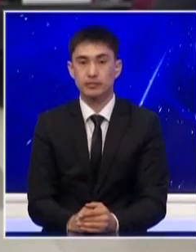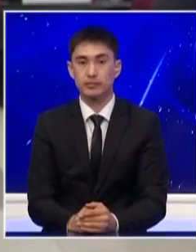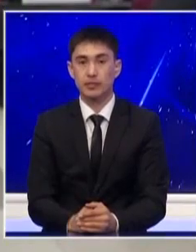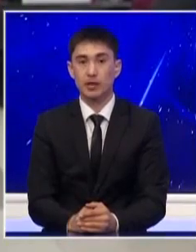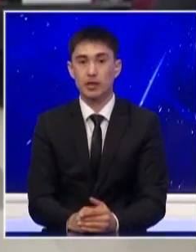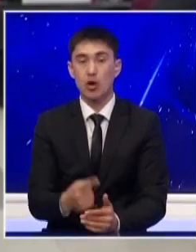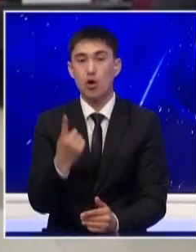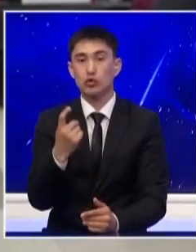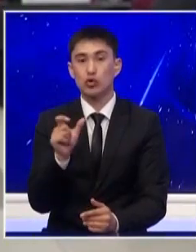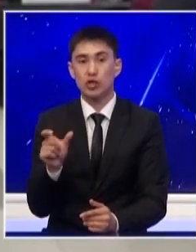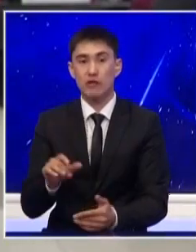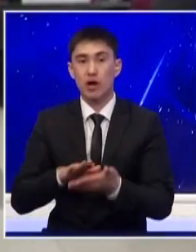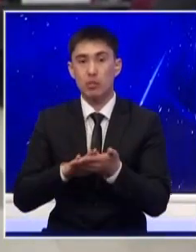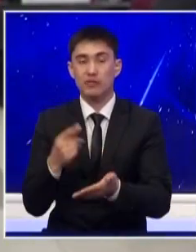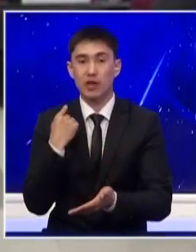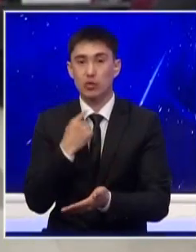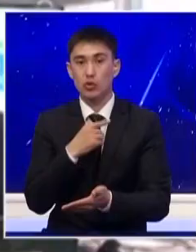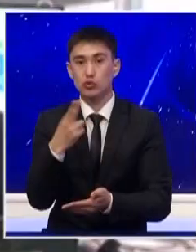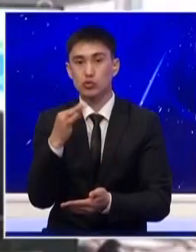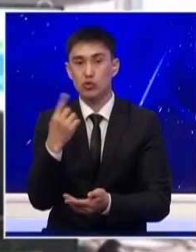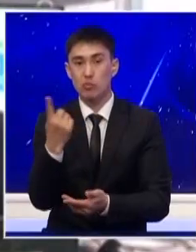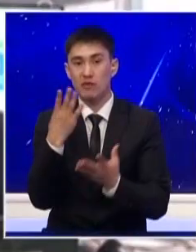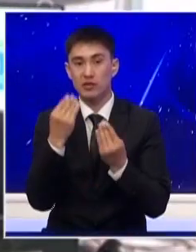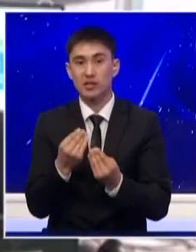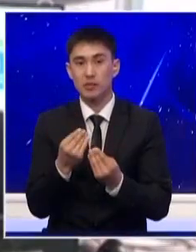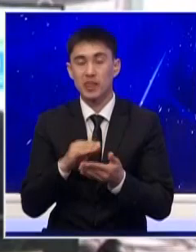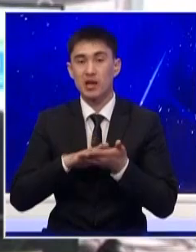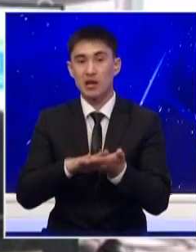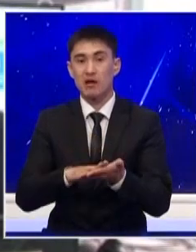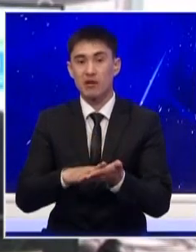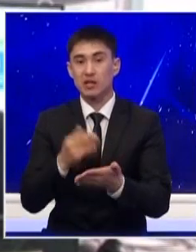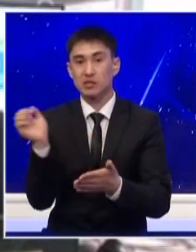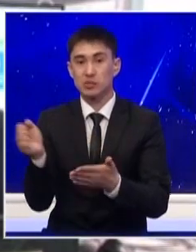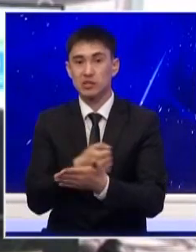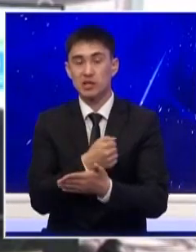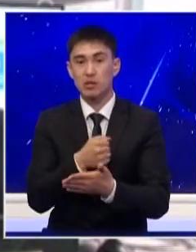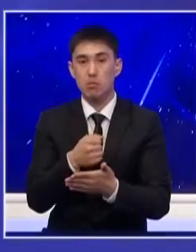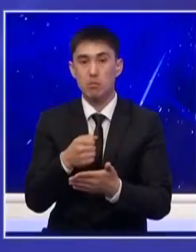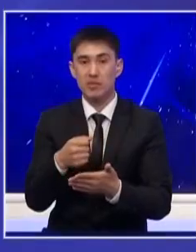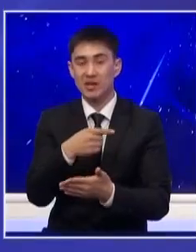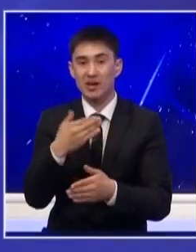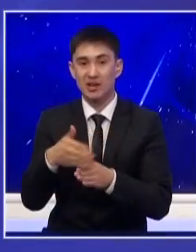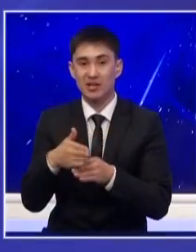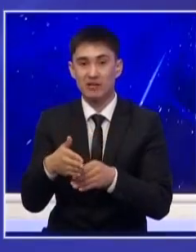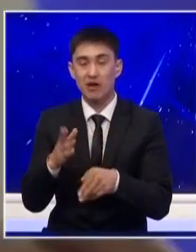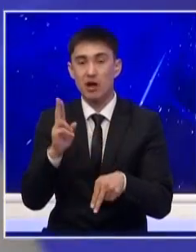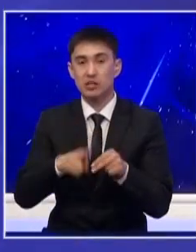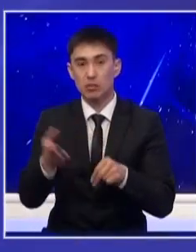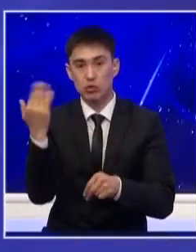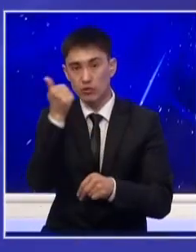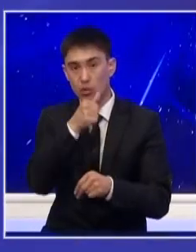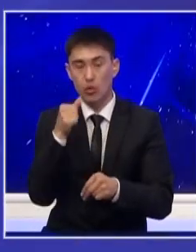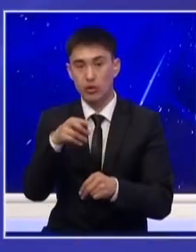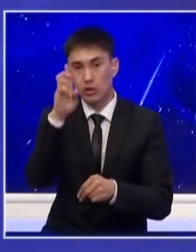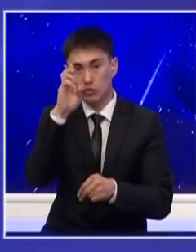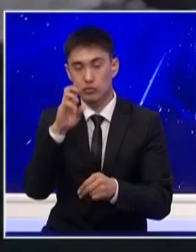Порядка сотни человек обратилось в Талдыкурганский ЦОН в первый день принятия заявок о списании просроченных кредитов. В конце прошлого года главой